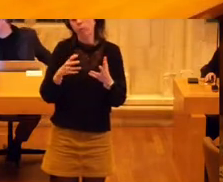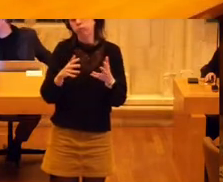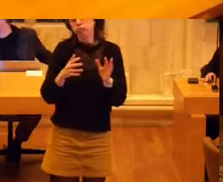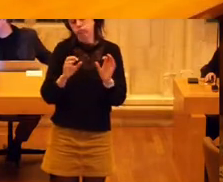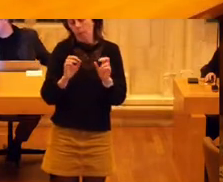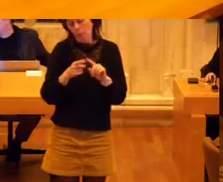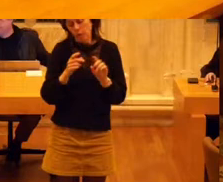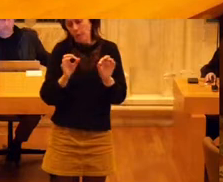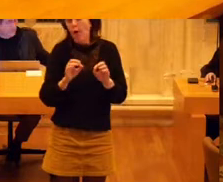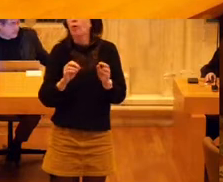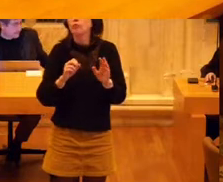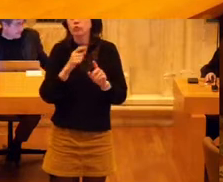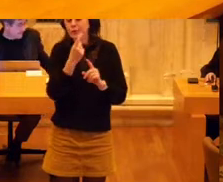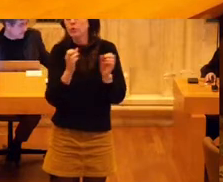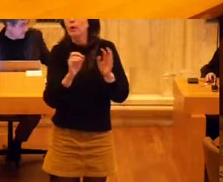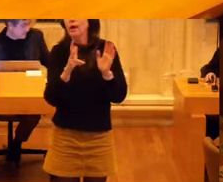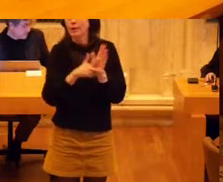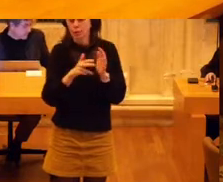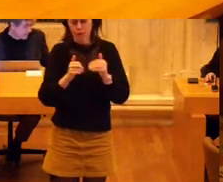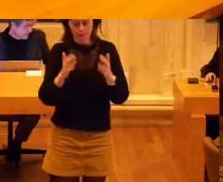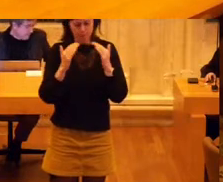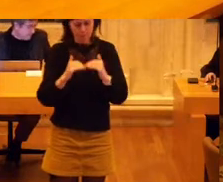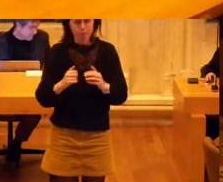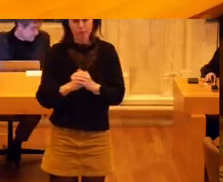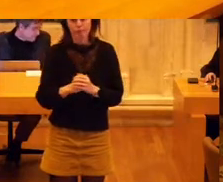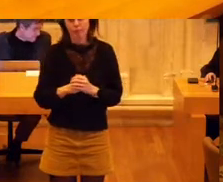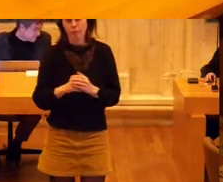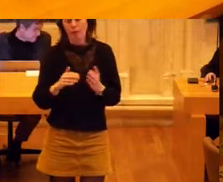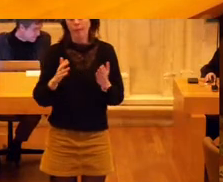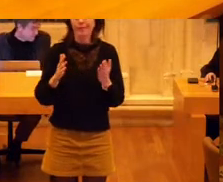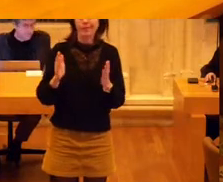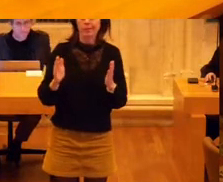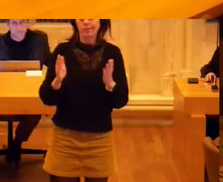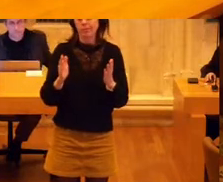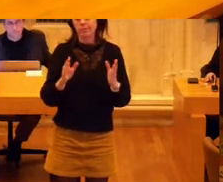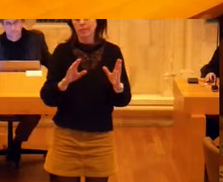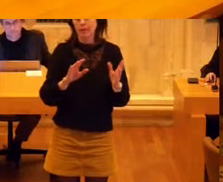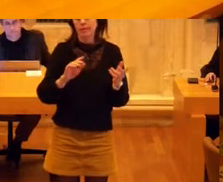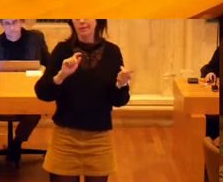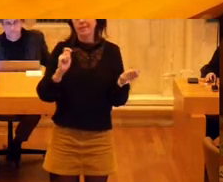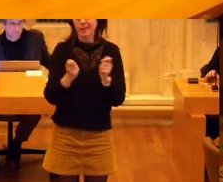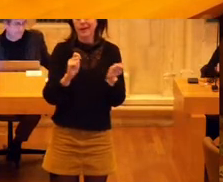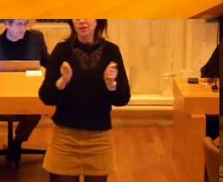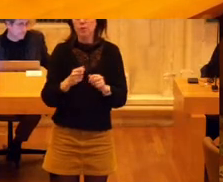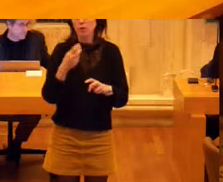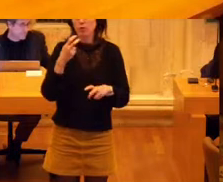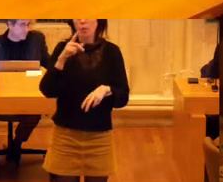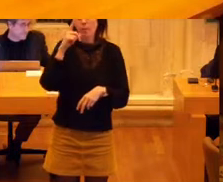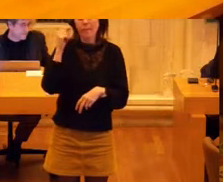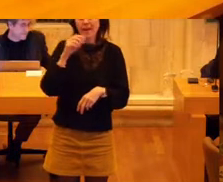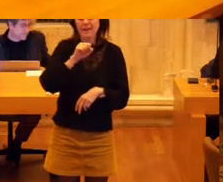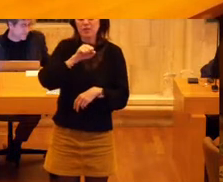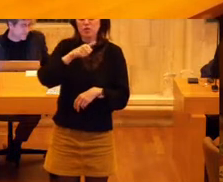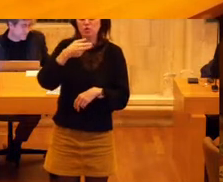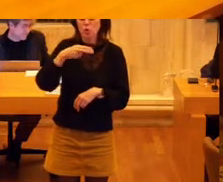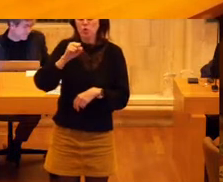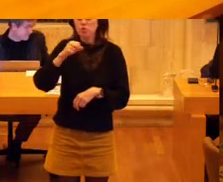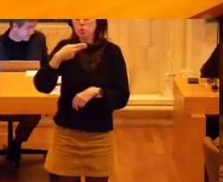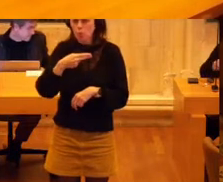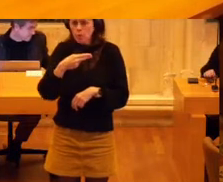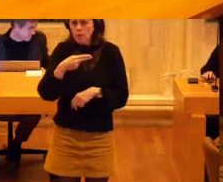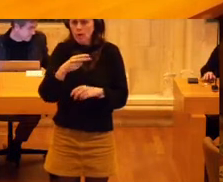Adopté. Des déclassements sur le Père Sanson, bon, ça, au profit de la Canaise, bon, c'est dans le cadre